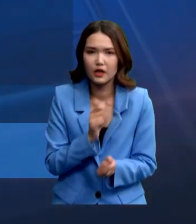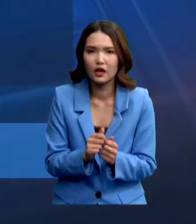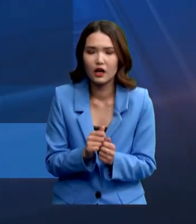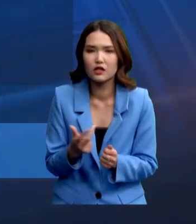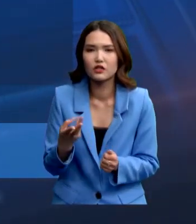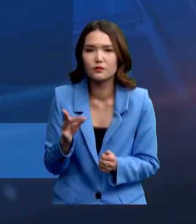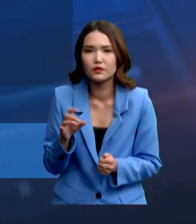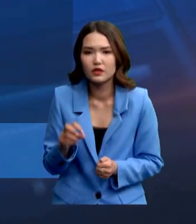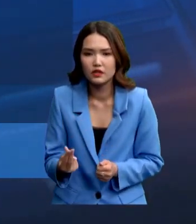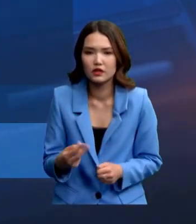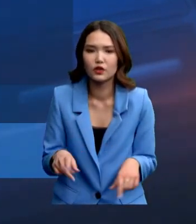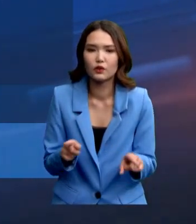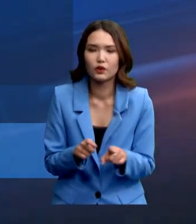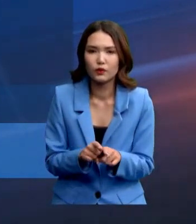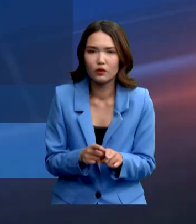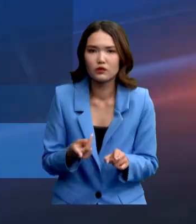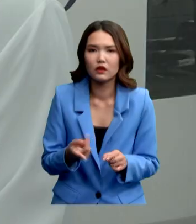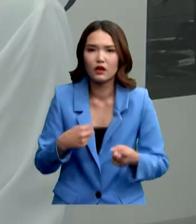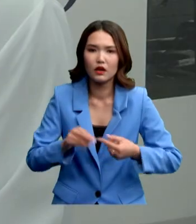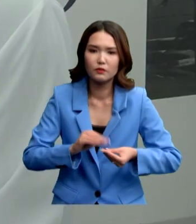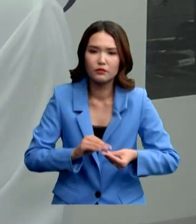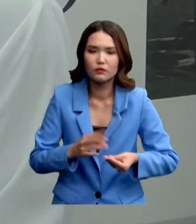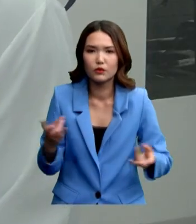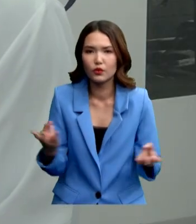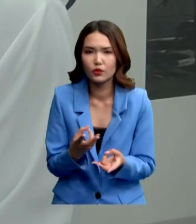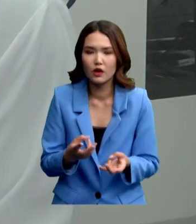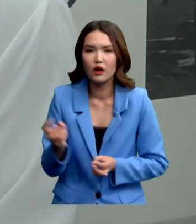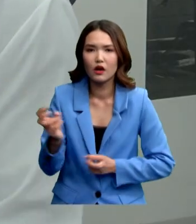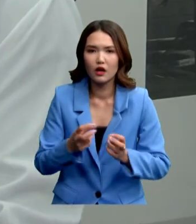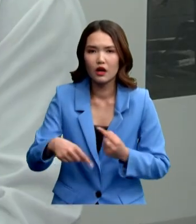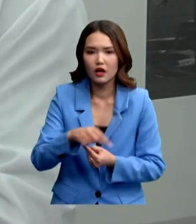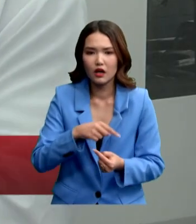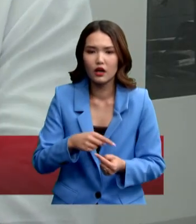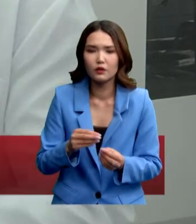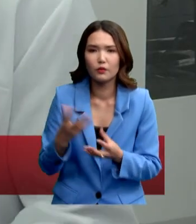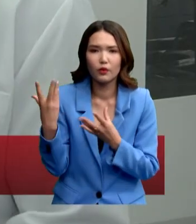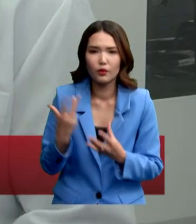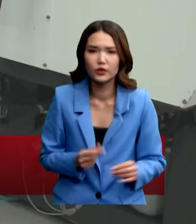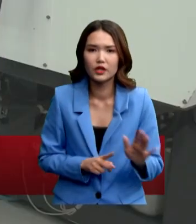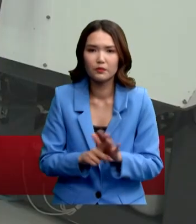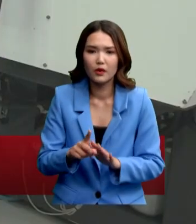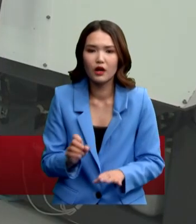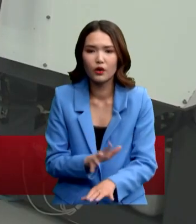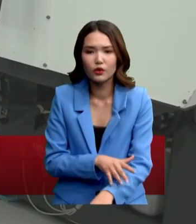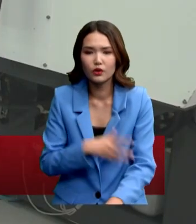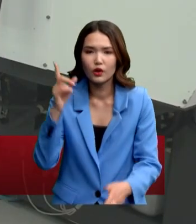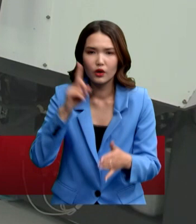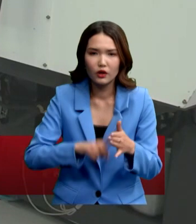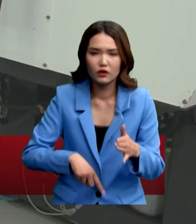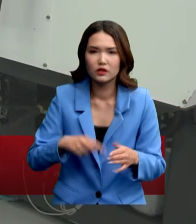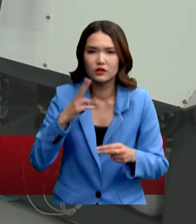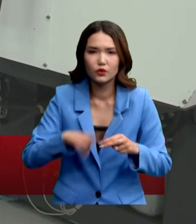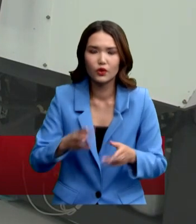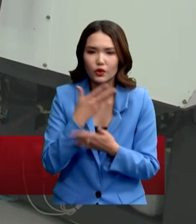өзінің жаңағы производствосын көріп қарап келеді. Кәсібін 2010 жылы бастаған азамат биліктен әлі үмітін үзбейді.